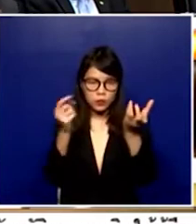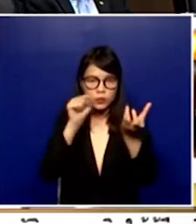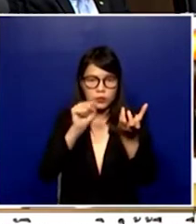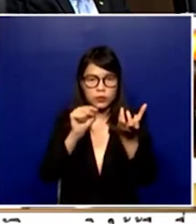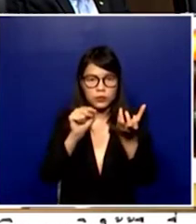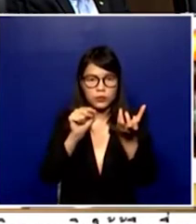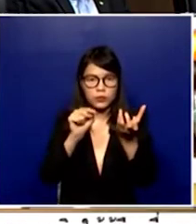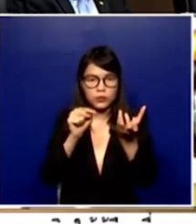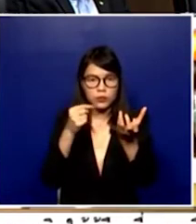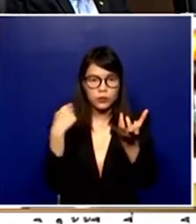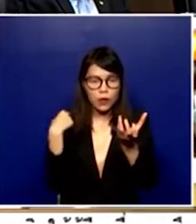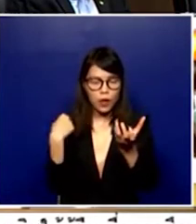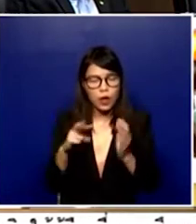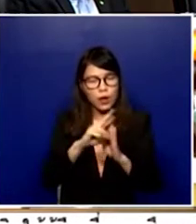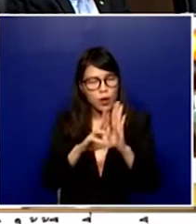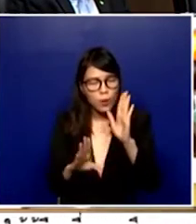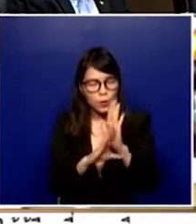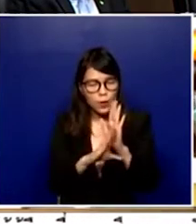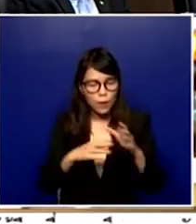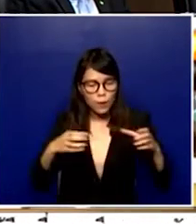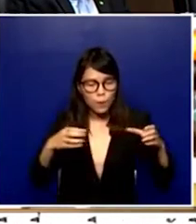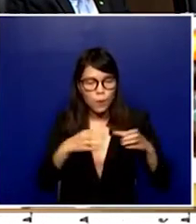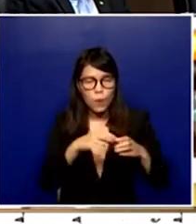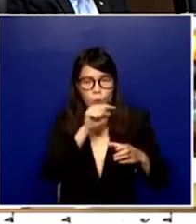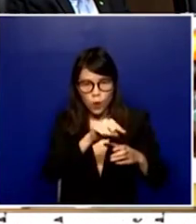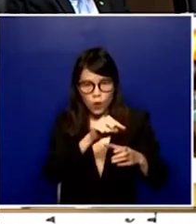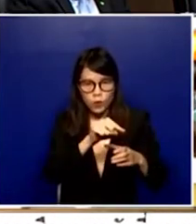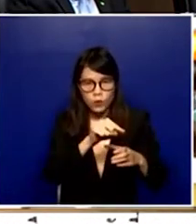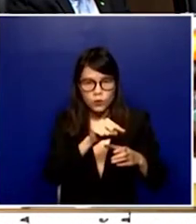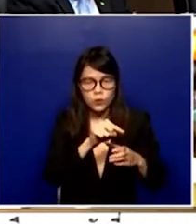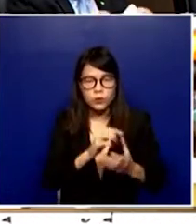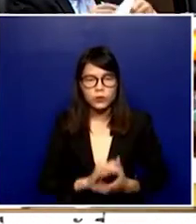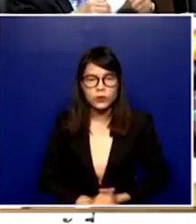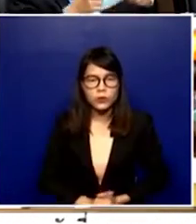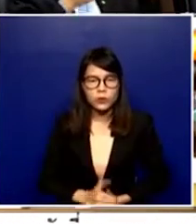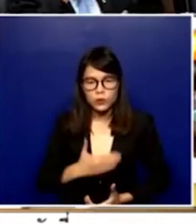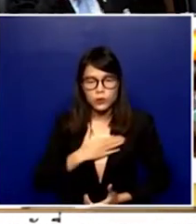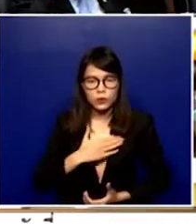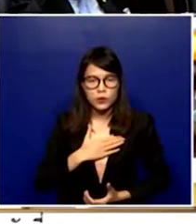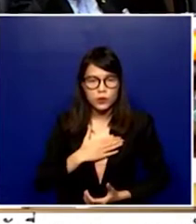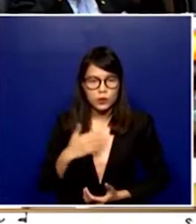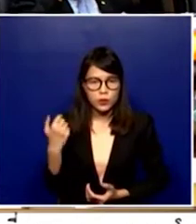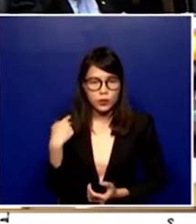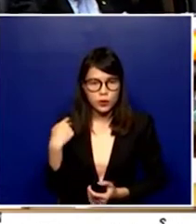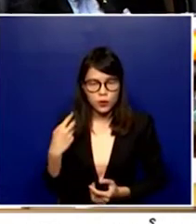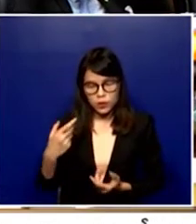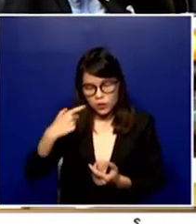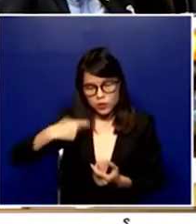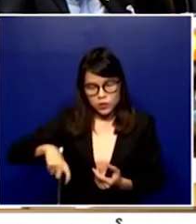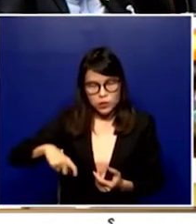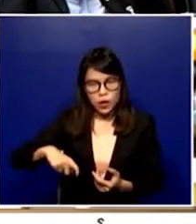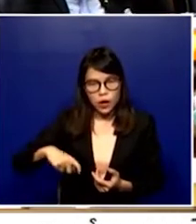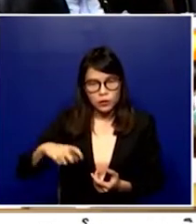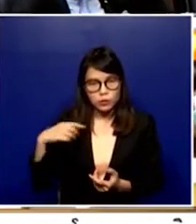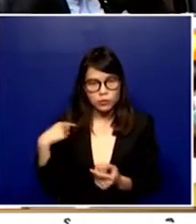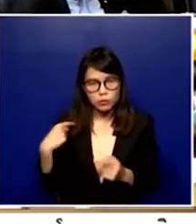อ้างระเบียกกองชับที่ฉัจะไม่เก้าล่วงนะคะ ที่ฉันไม่สามารถทจะไปเก้าล่งสารธรรมนูลได้เพราว่าคำตดสินถื